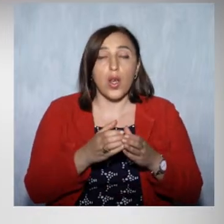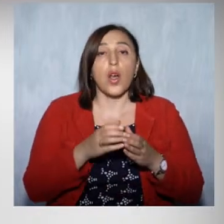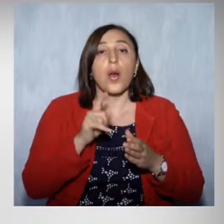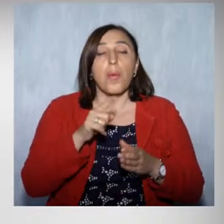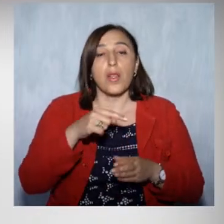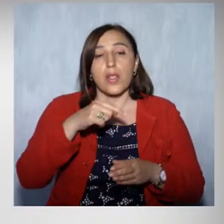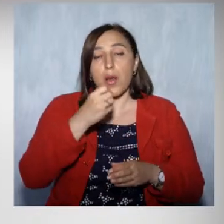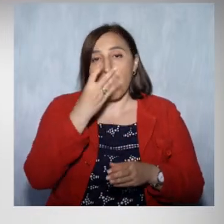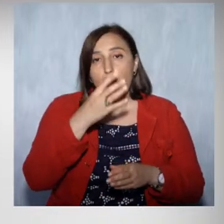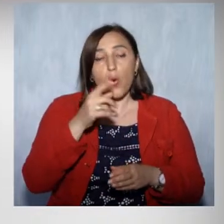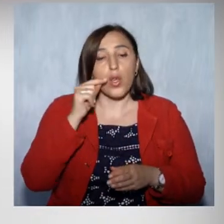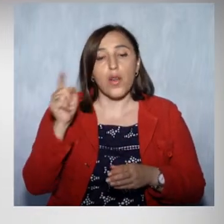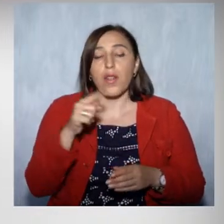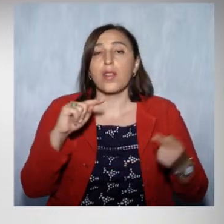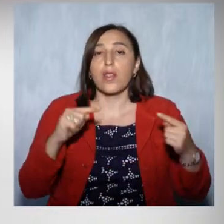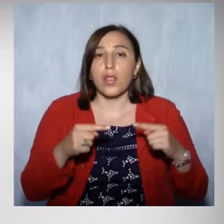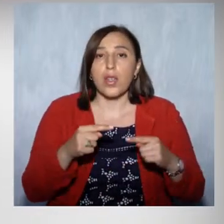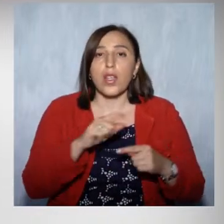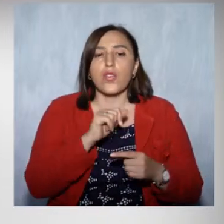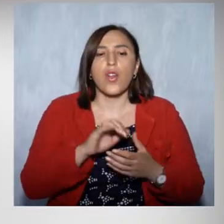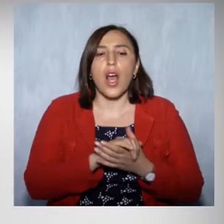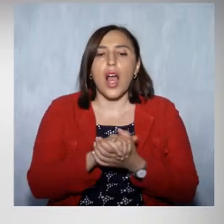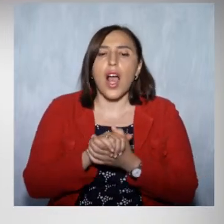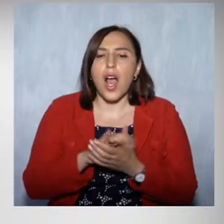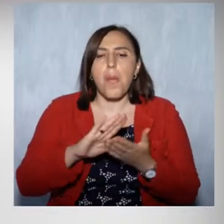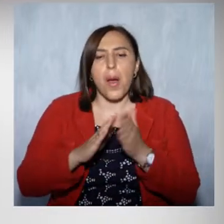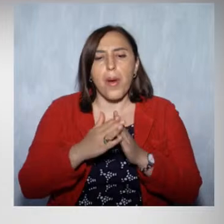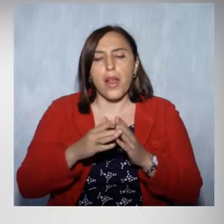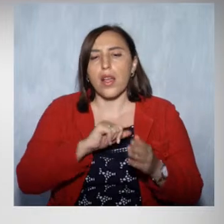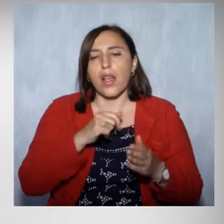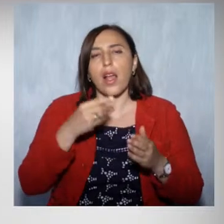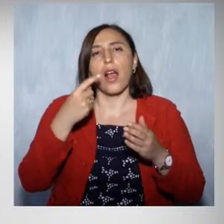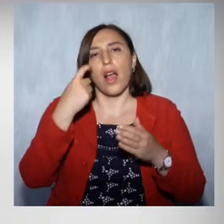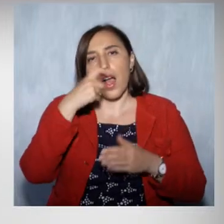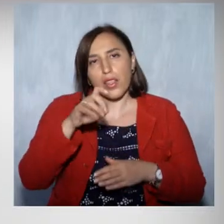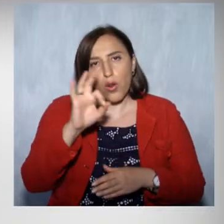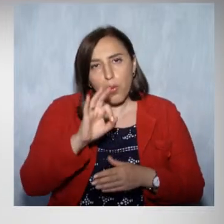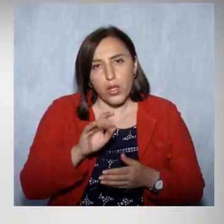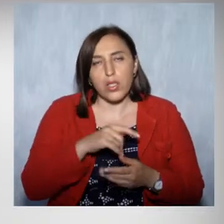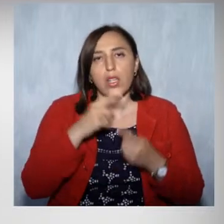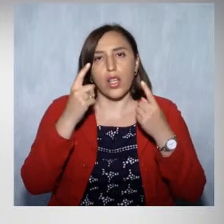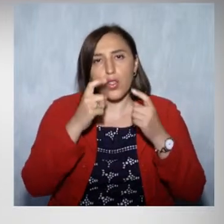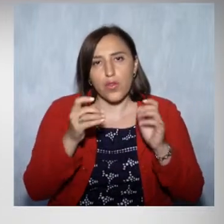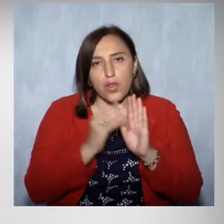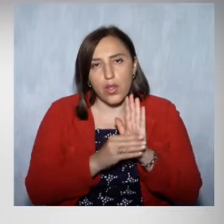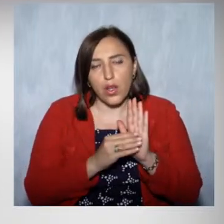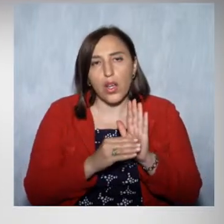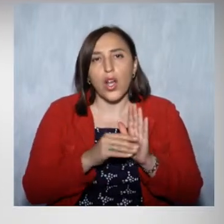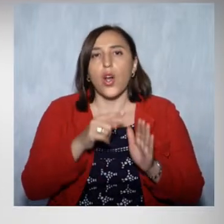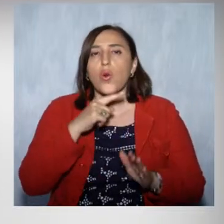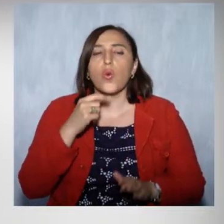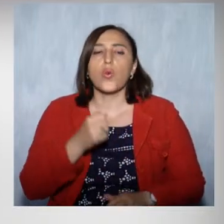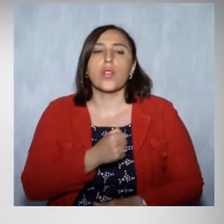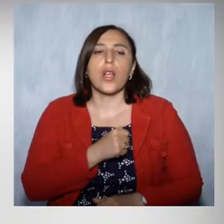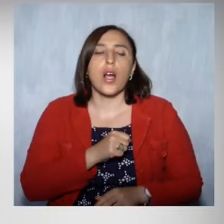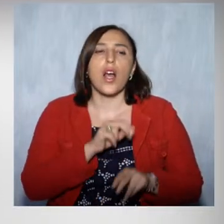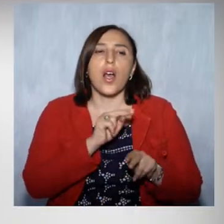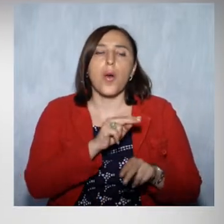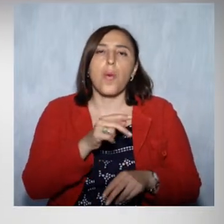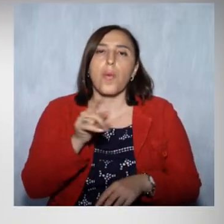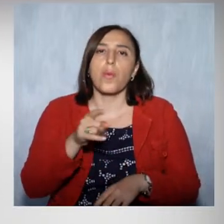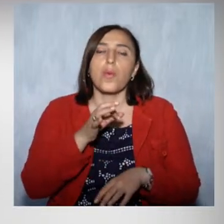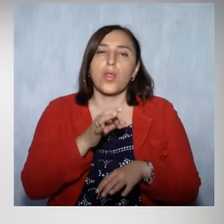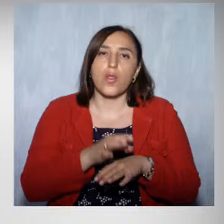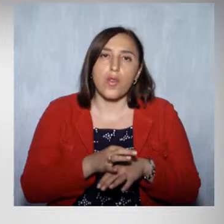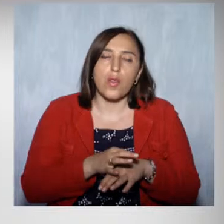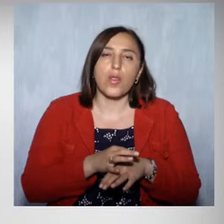Երևանը, միմյանց մեղադրում են խաղաղ պայմանագրերը խախտելու մեջ։ Բաքուն հայտարարում է ռուս խաղաղապահների պատասխանատվության գոտի, հայ զին